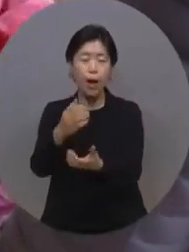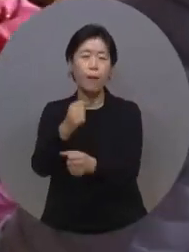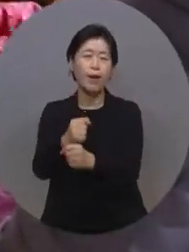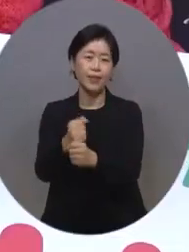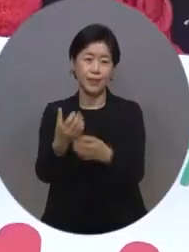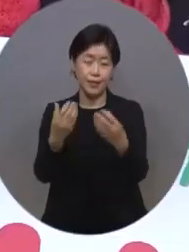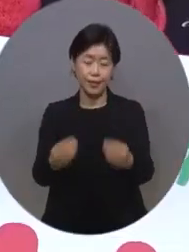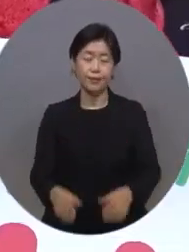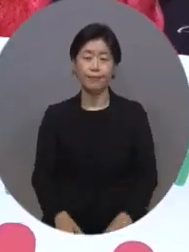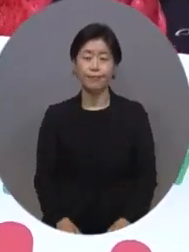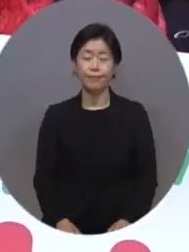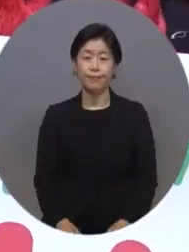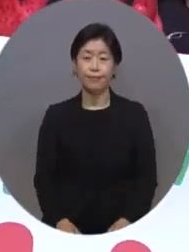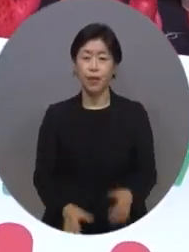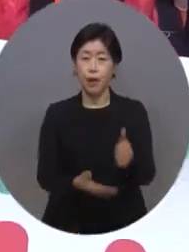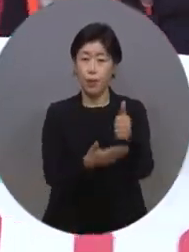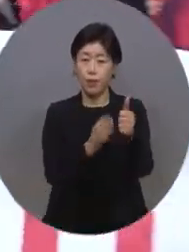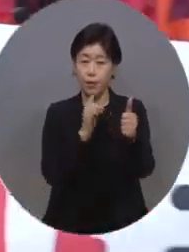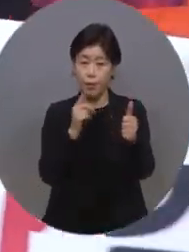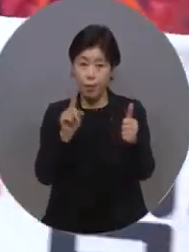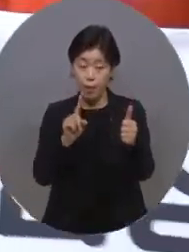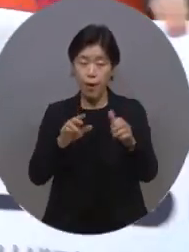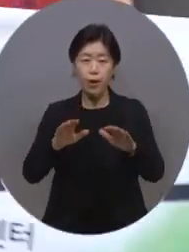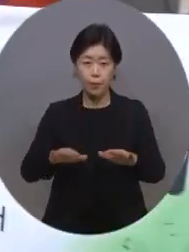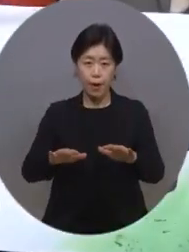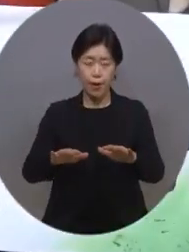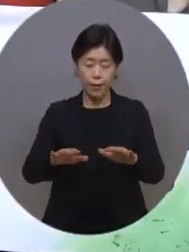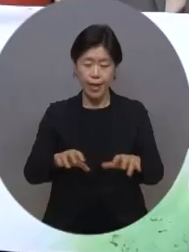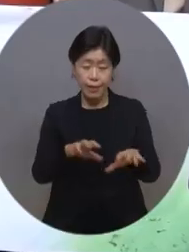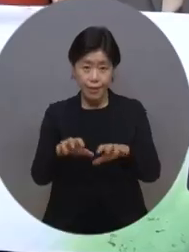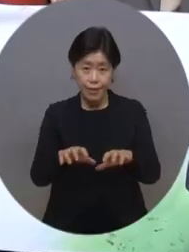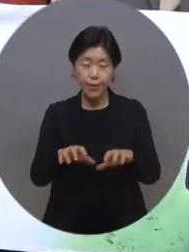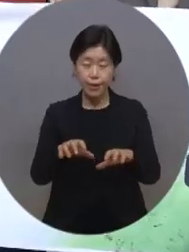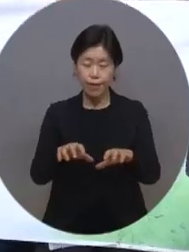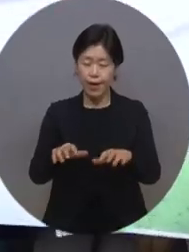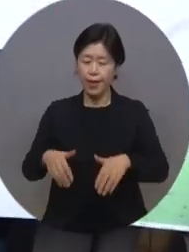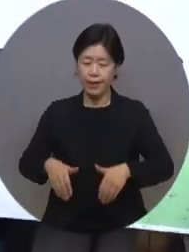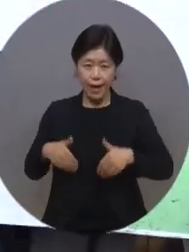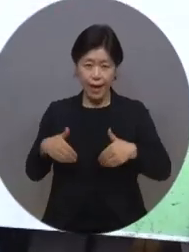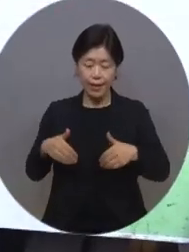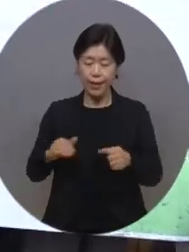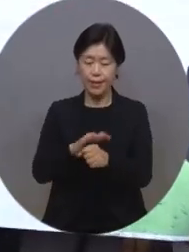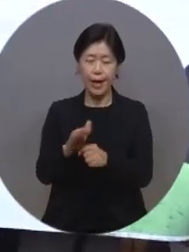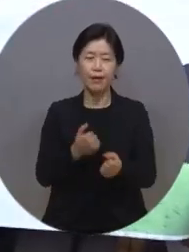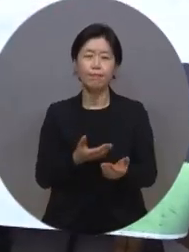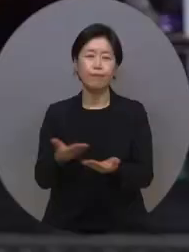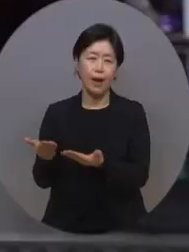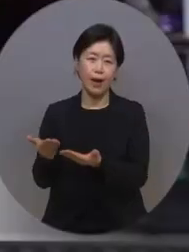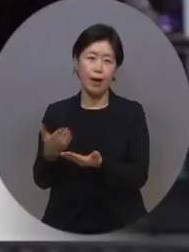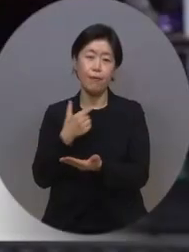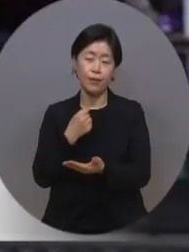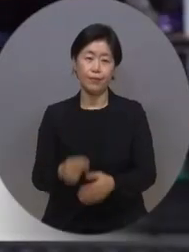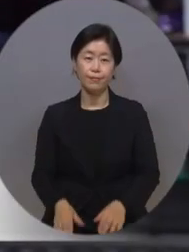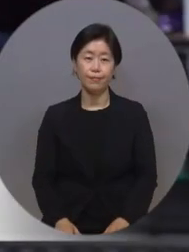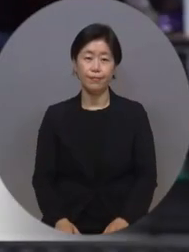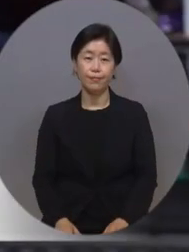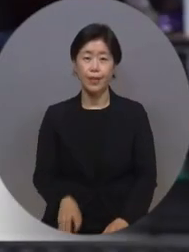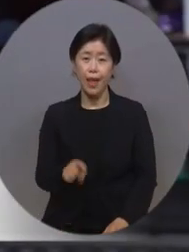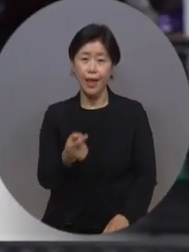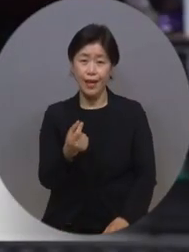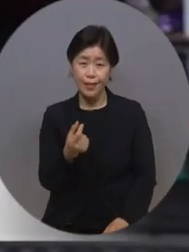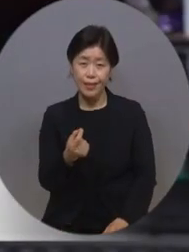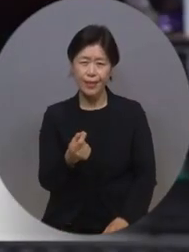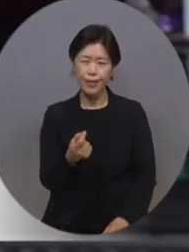주관한 협의회장은 이번 김장 김치가 저소득층에게 따뜻함을 전해줄 수 있도록 희망을 이야기했습니다. 이런 작은